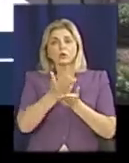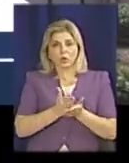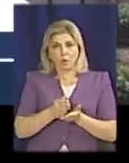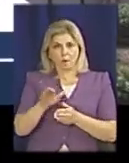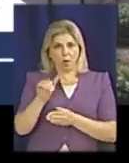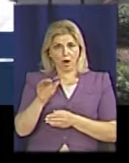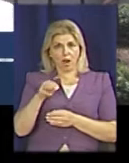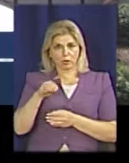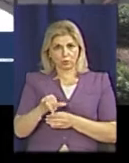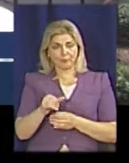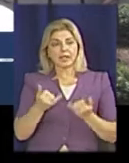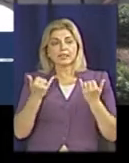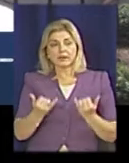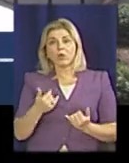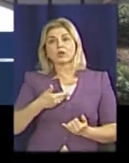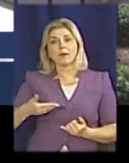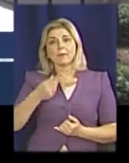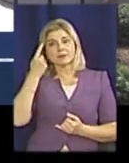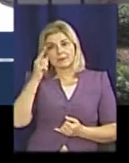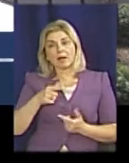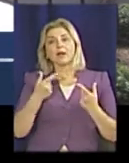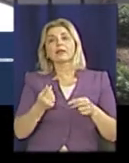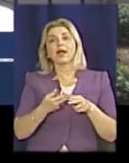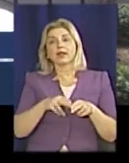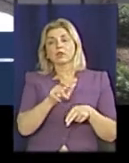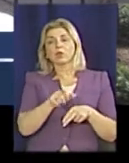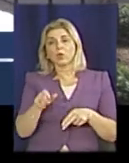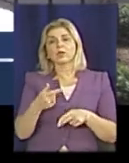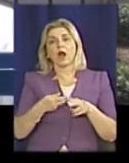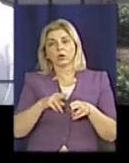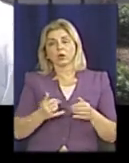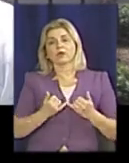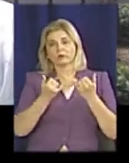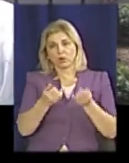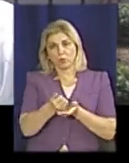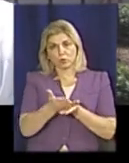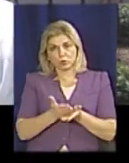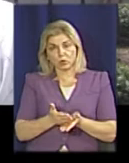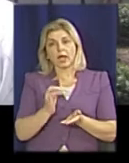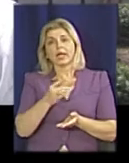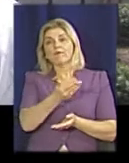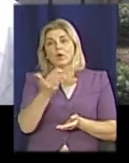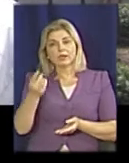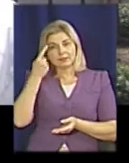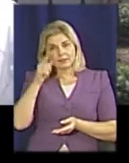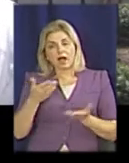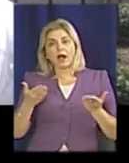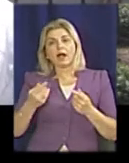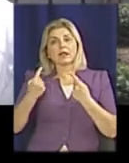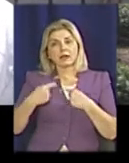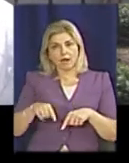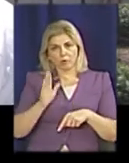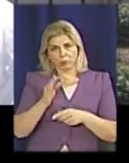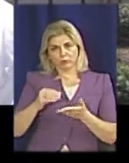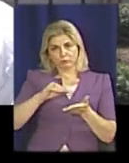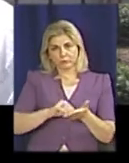Сьогодні ми вже знаємо, де ці люди, які будуть надавати ці послуги, будуть розміщені. Вони знають, які вимоги їм будуть